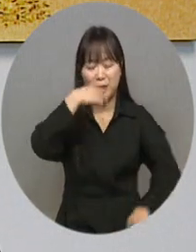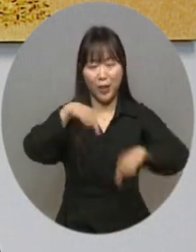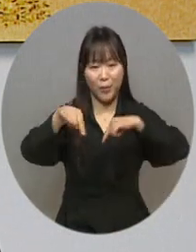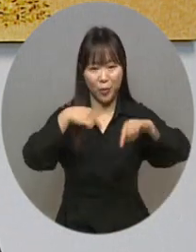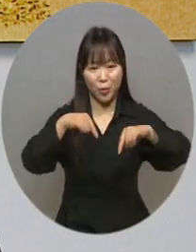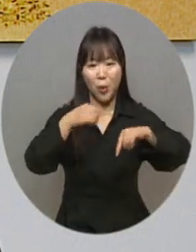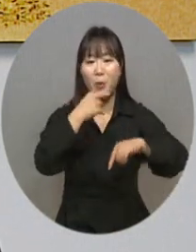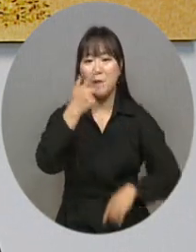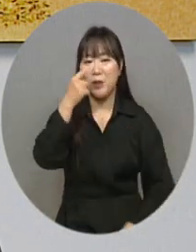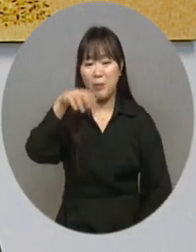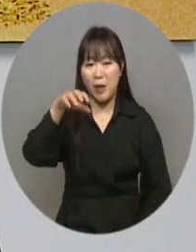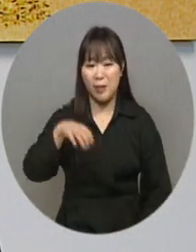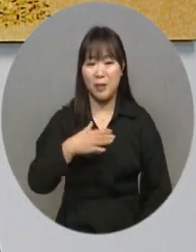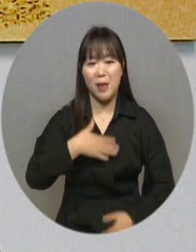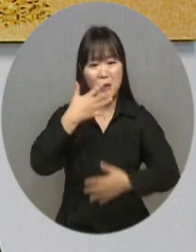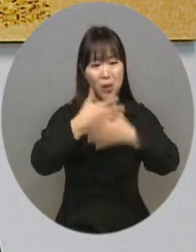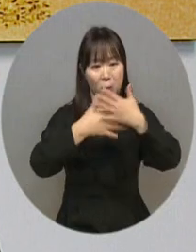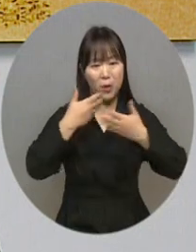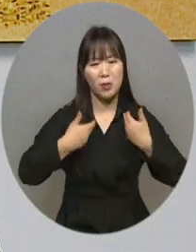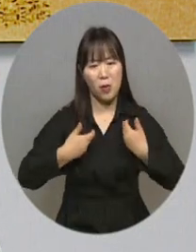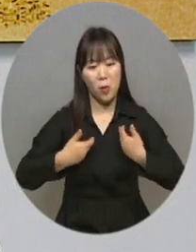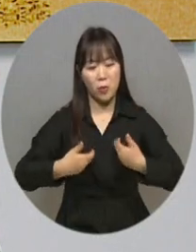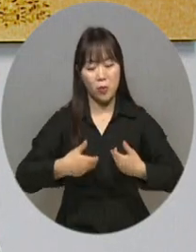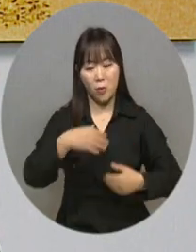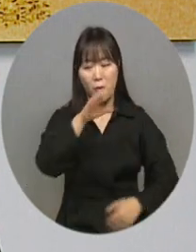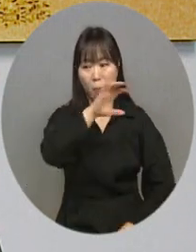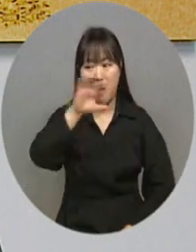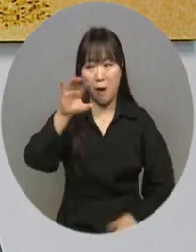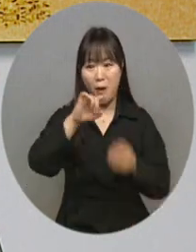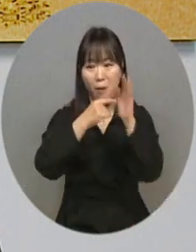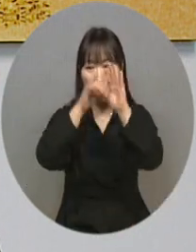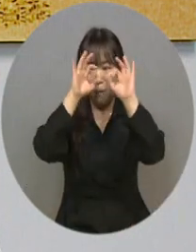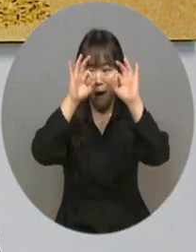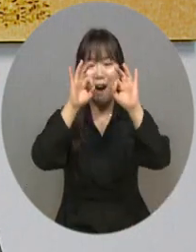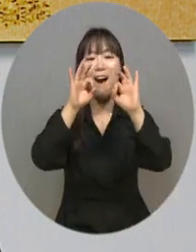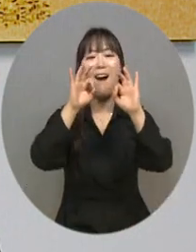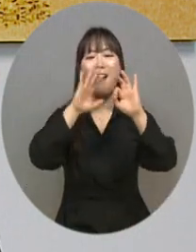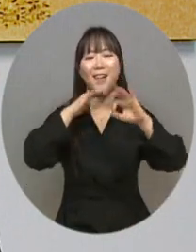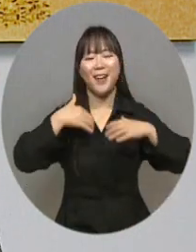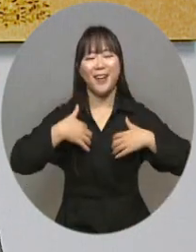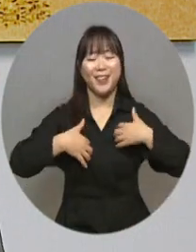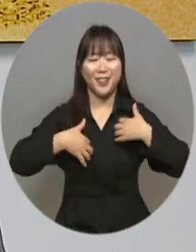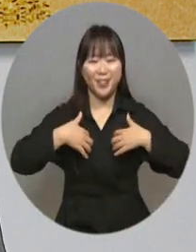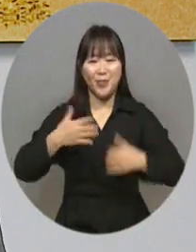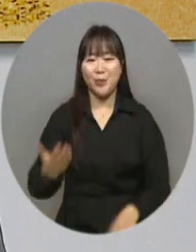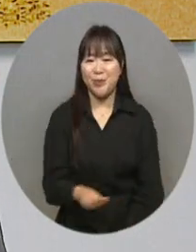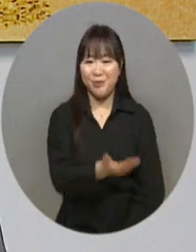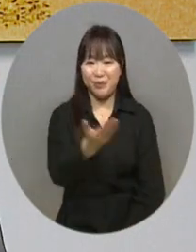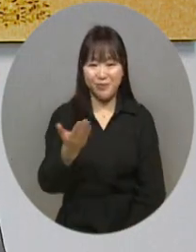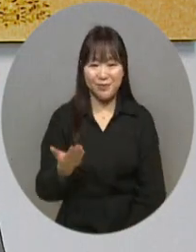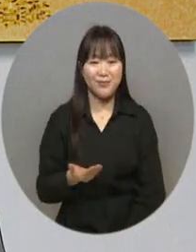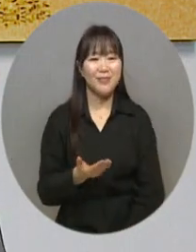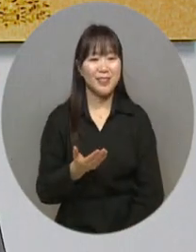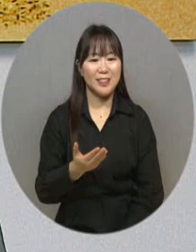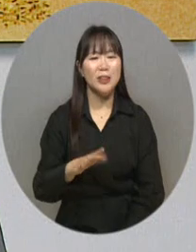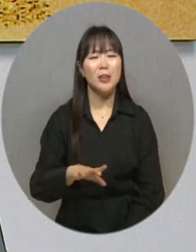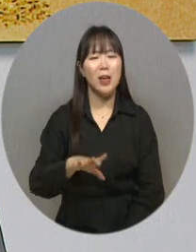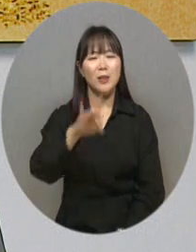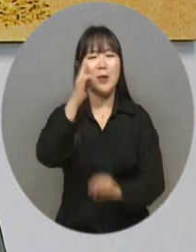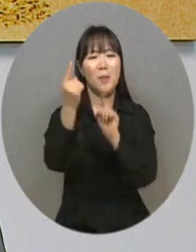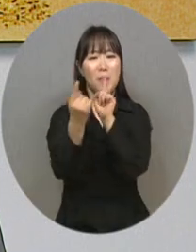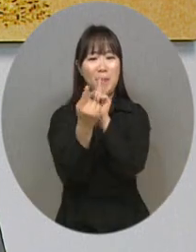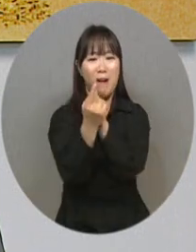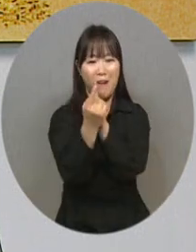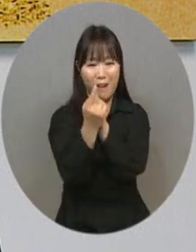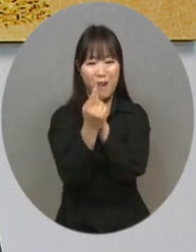옥지TV에서 제 영화 정적을 상영한다고 들었는데요. 네, 너무 기쁜 마음이고 여러분들 최초로 만날 수